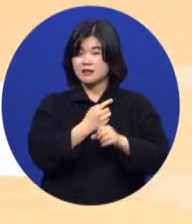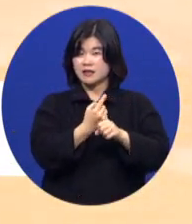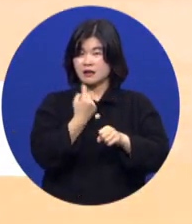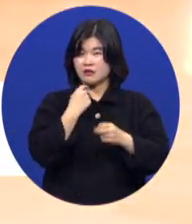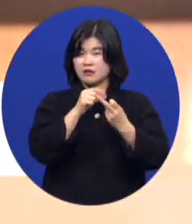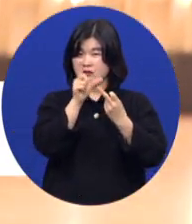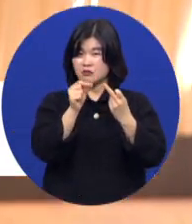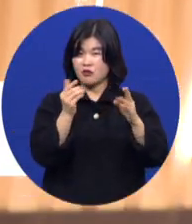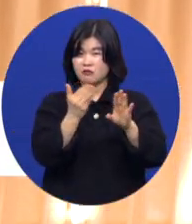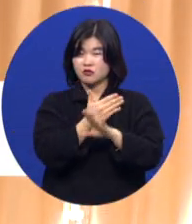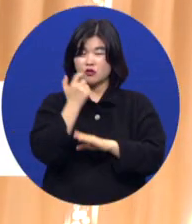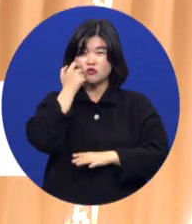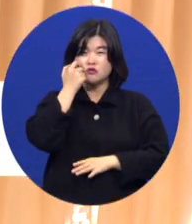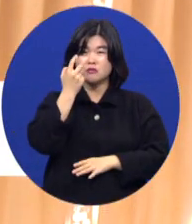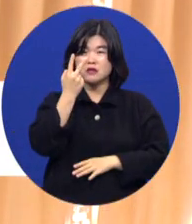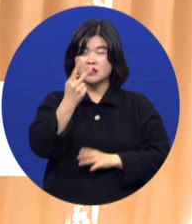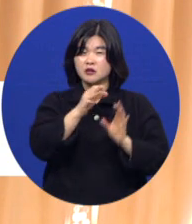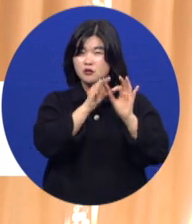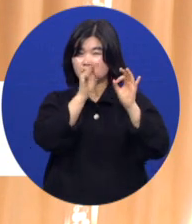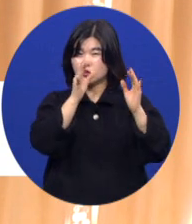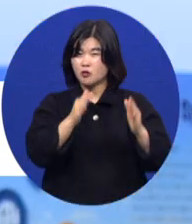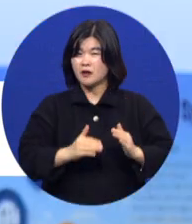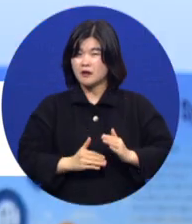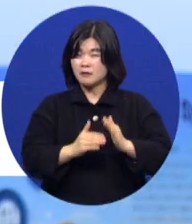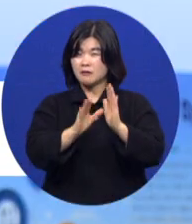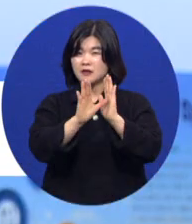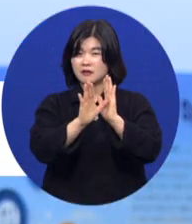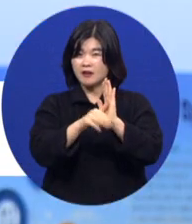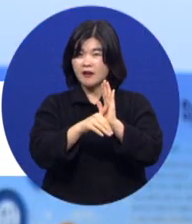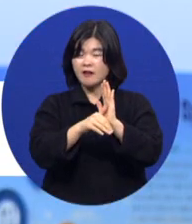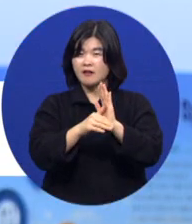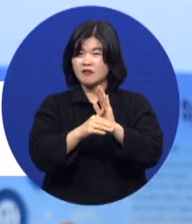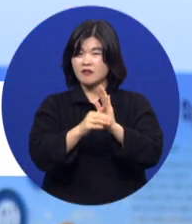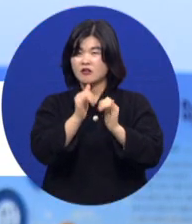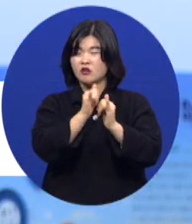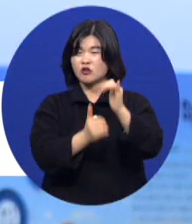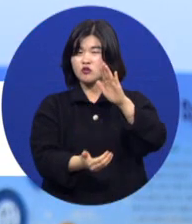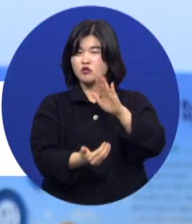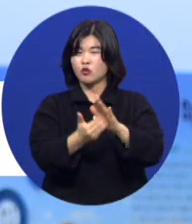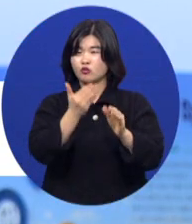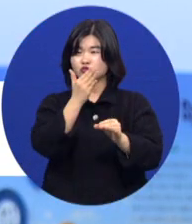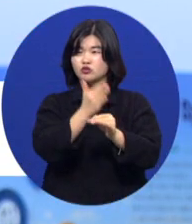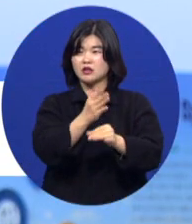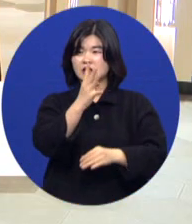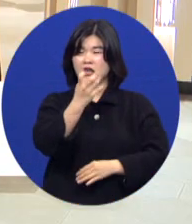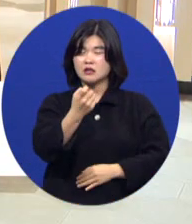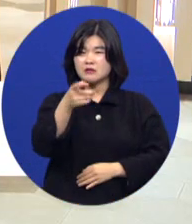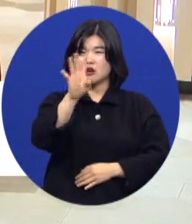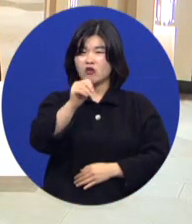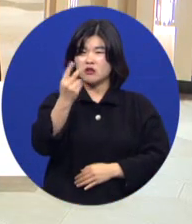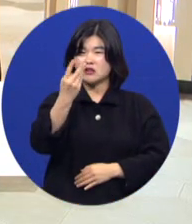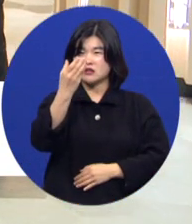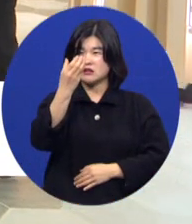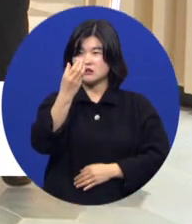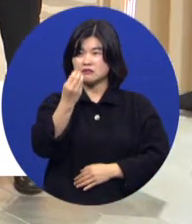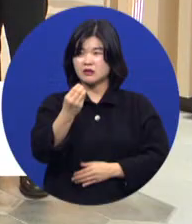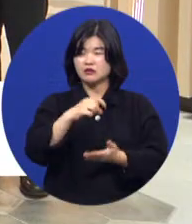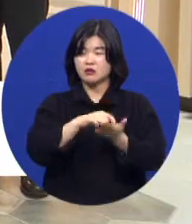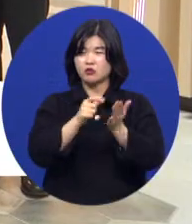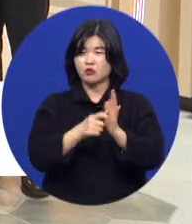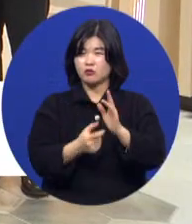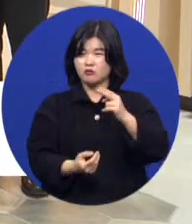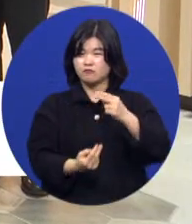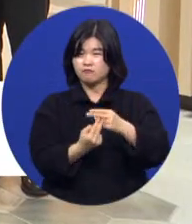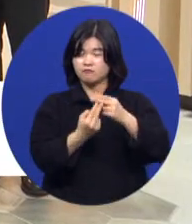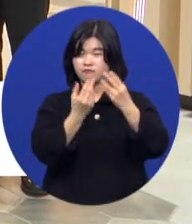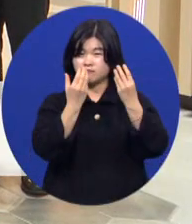12월부터 62일 동안 진행한 캠페인에서는 역대 최고치인 40 1억 3200만 원을 모금해